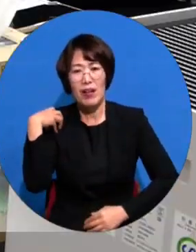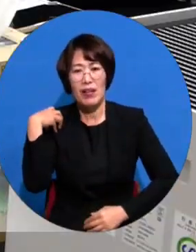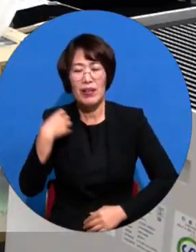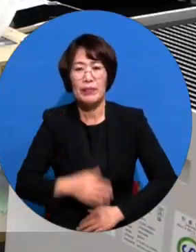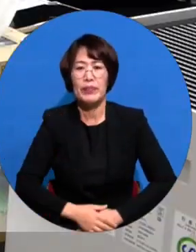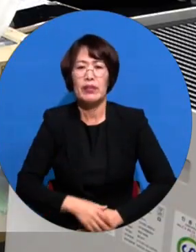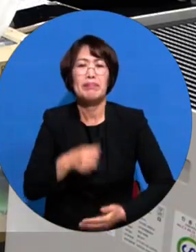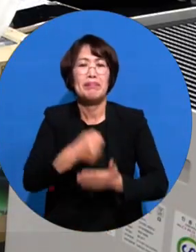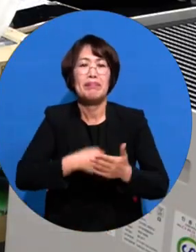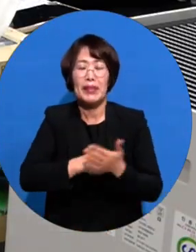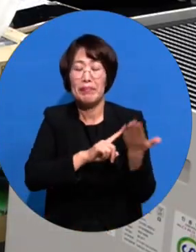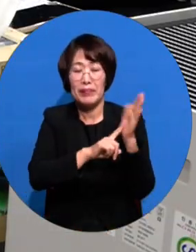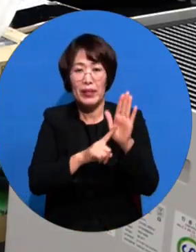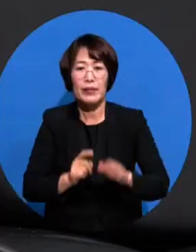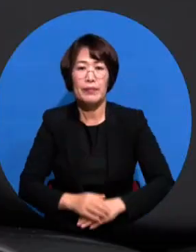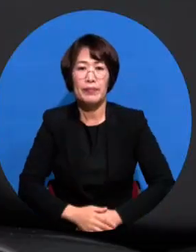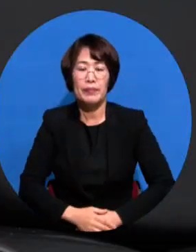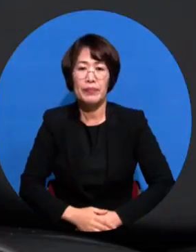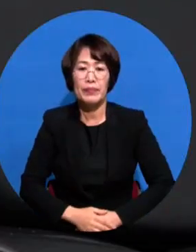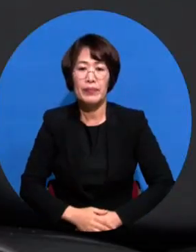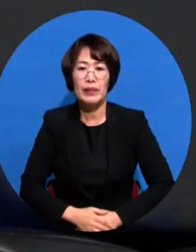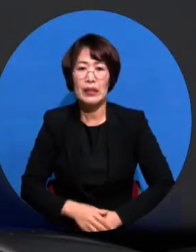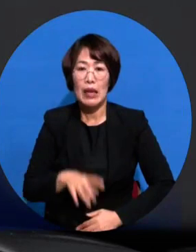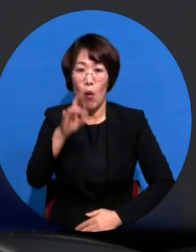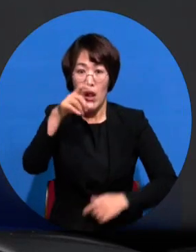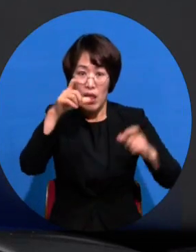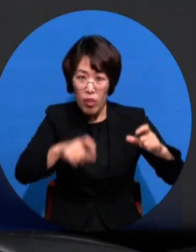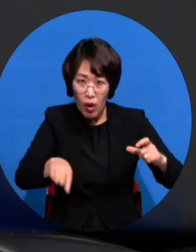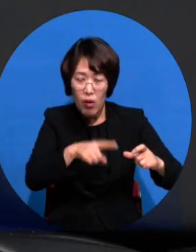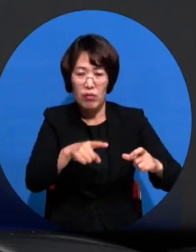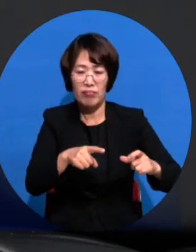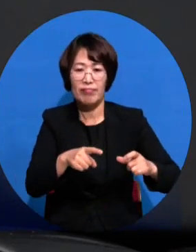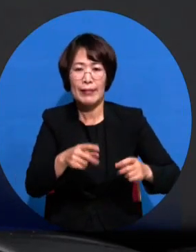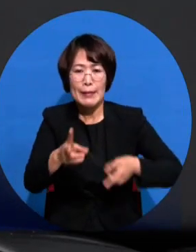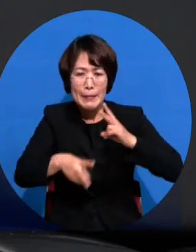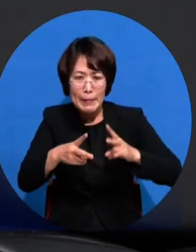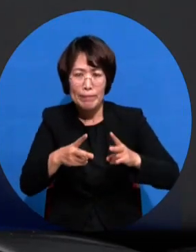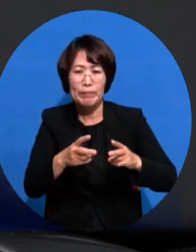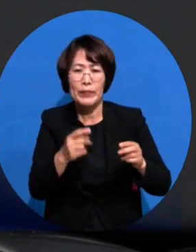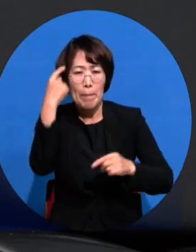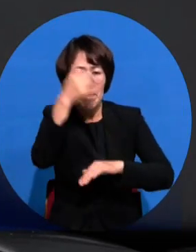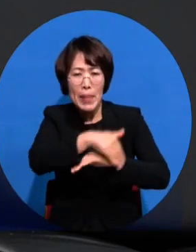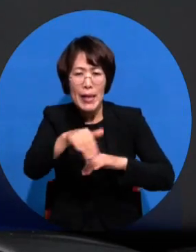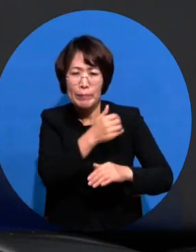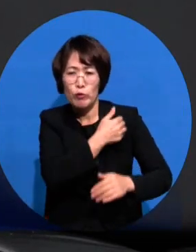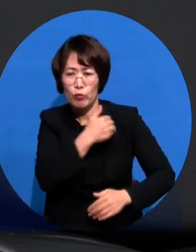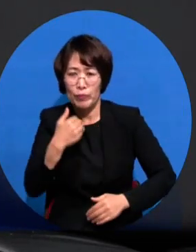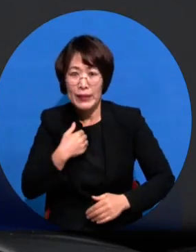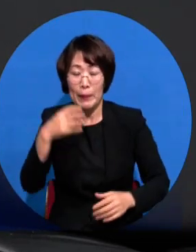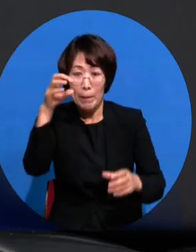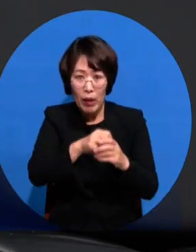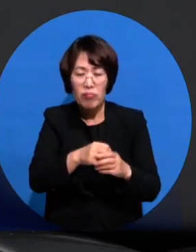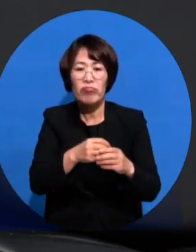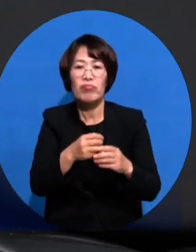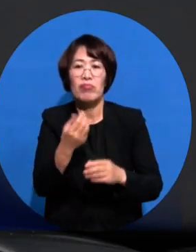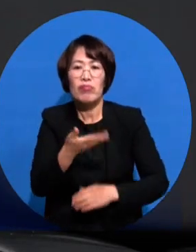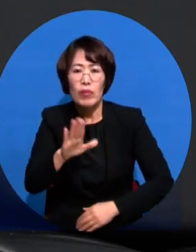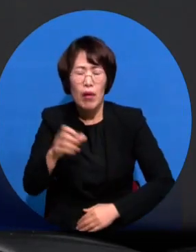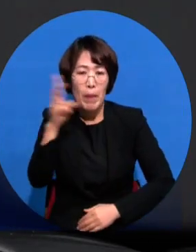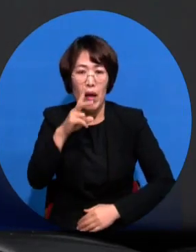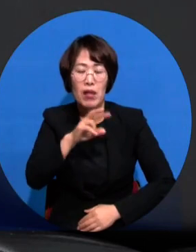것이라며 유감을 드러냈습니다. 정전부지 가치가 충분히 반영된 상황에서 개발